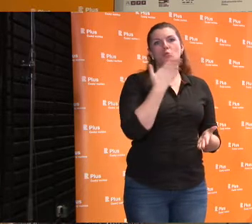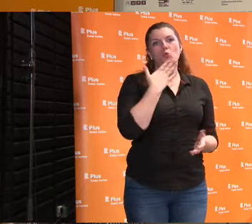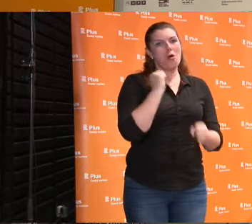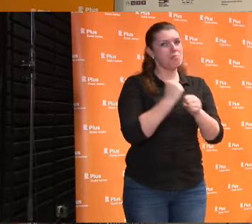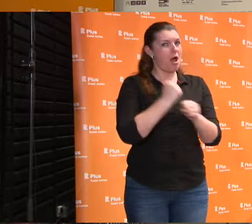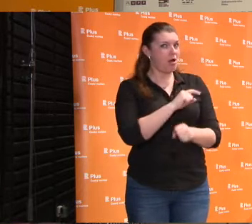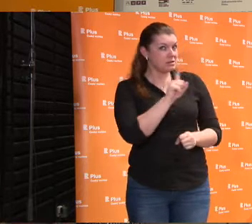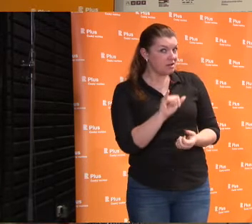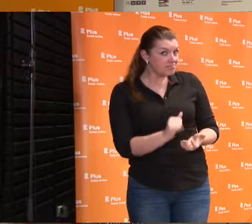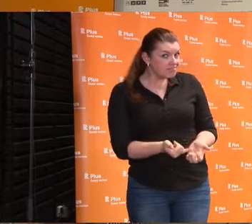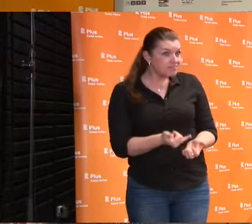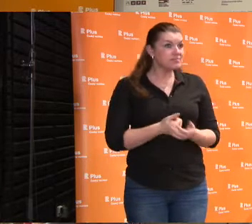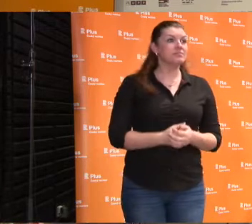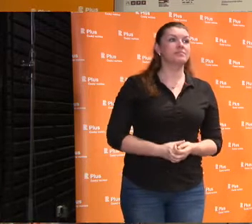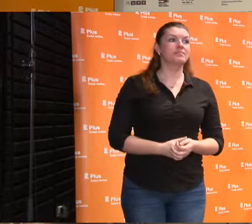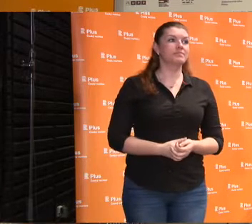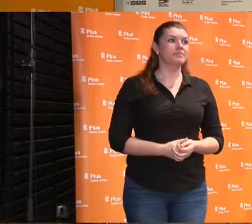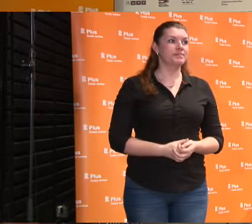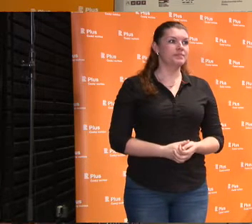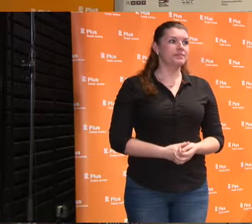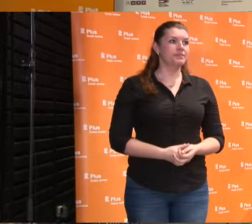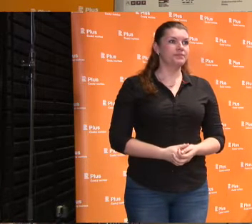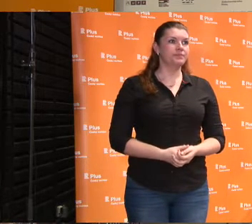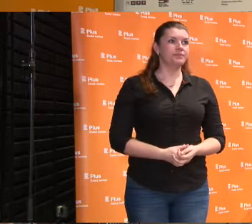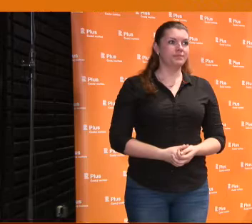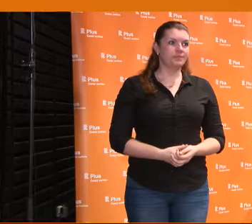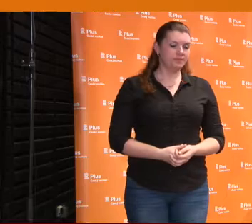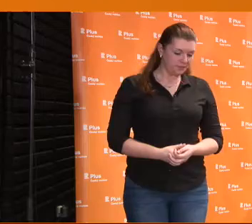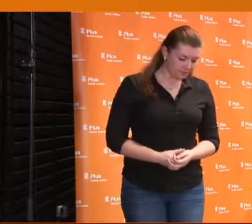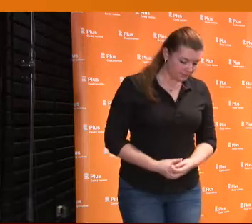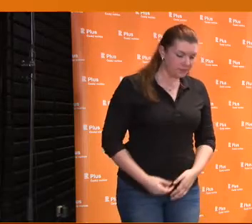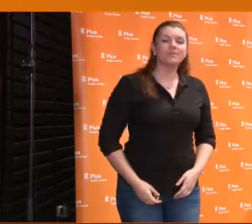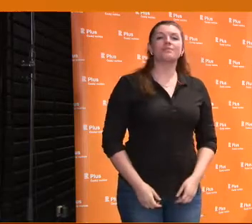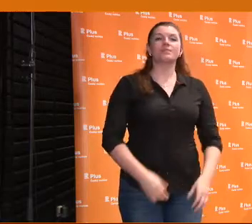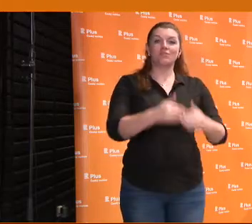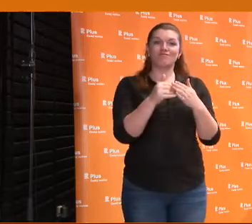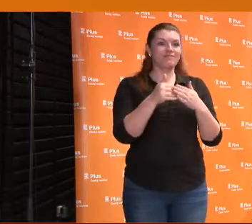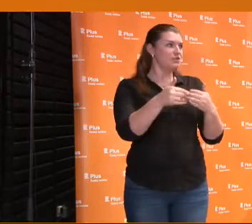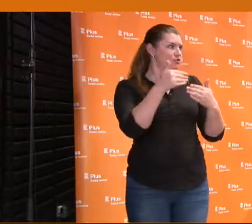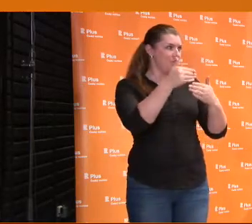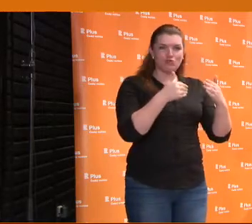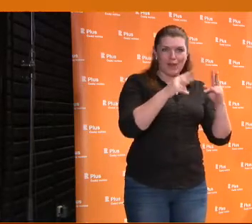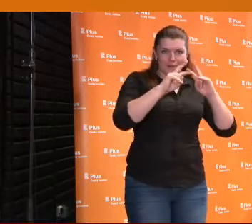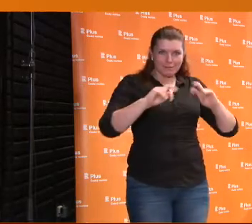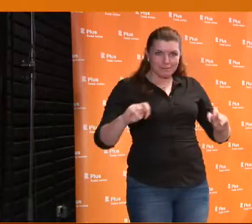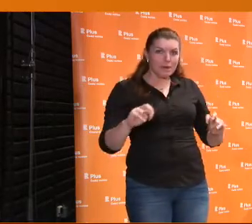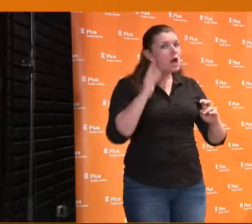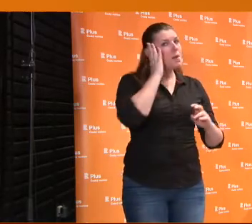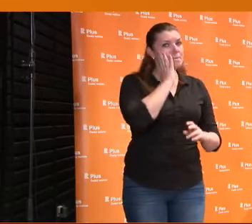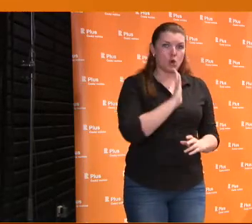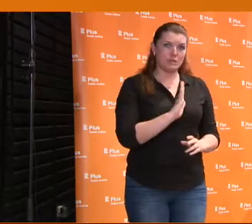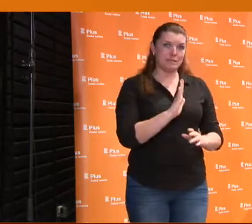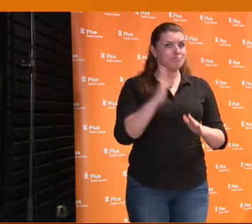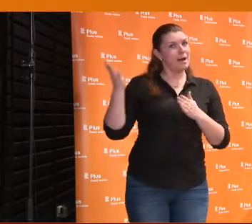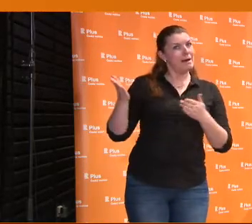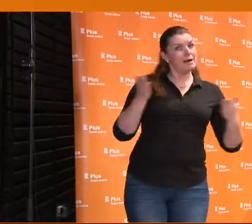Veřejná debata Českého rozhlasu Plus. A než to téma rozebereme dál, tak vás poprosím jenom opravdu o odpověď ano,